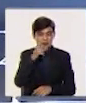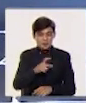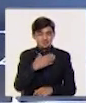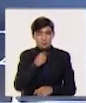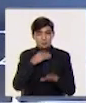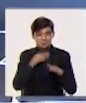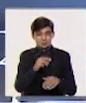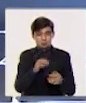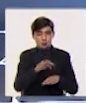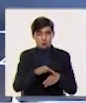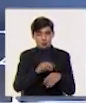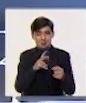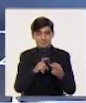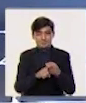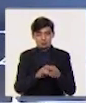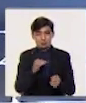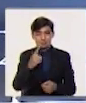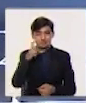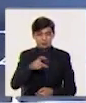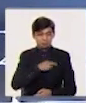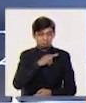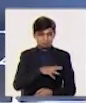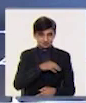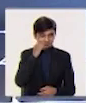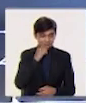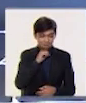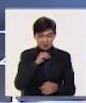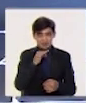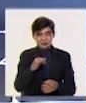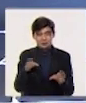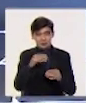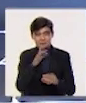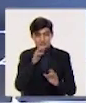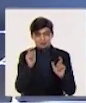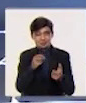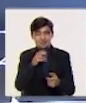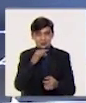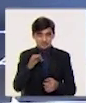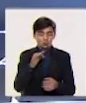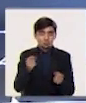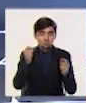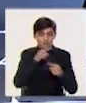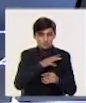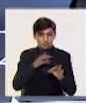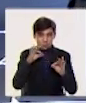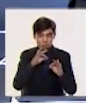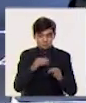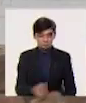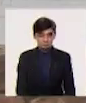koronavirustun ağırsa bir adam köz jumuptı. Әлеуметтік орталықтың карантиндегі ахуалмен өңірдегі әріптесім танысып айтқан еді.